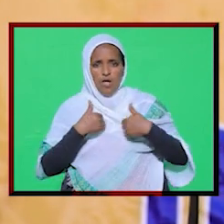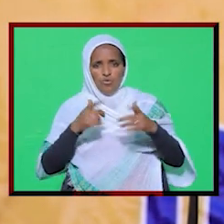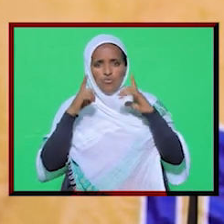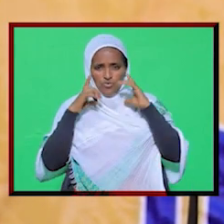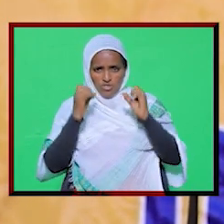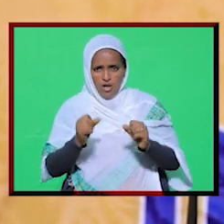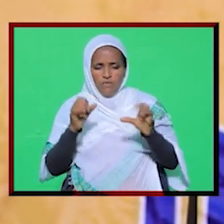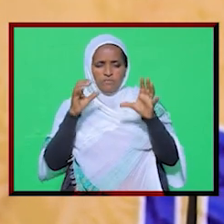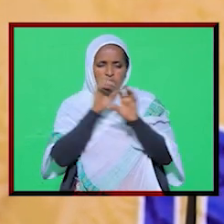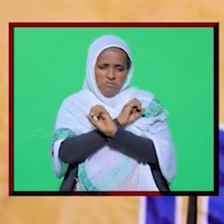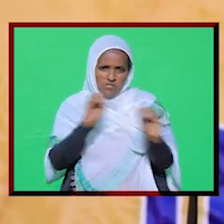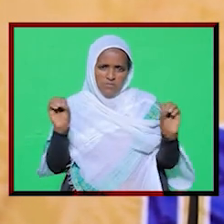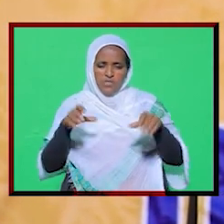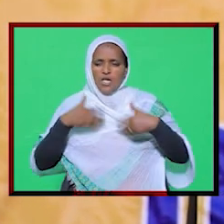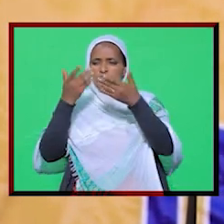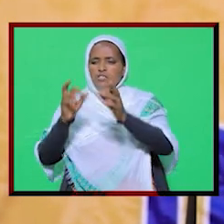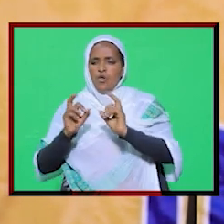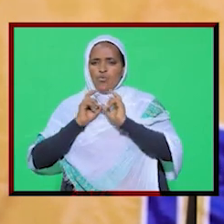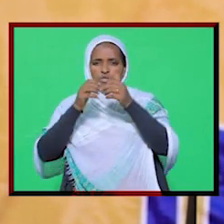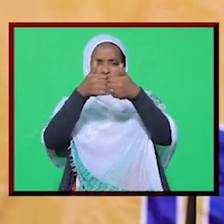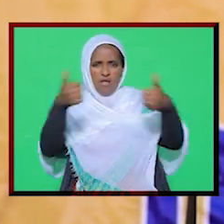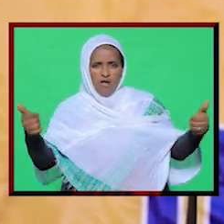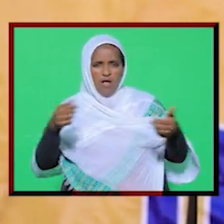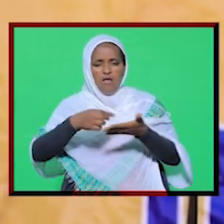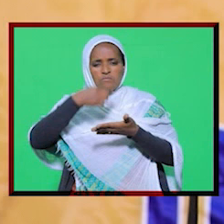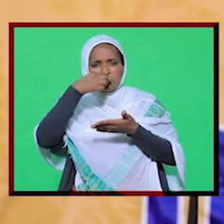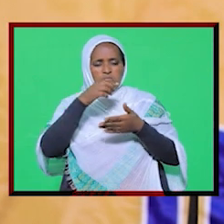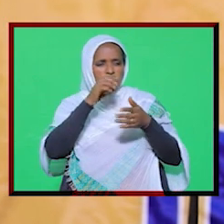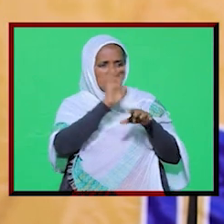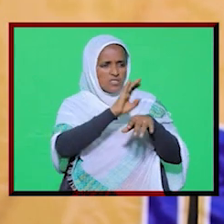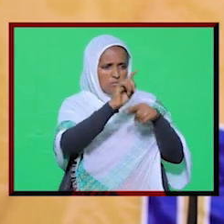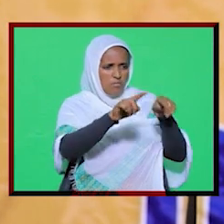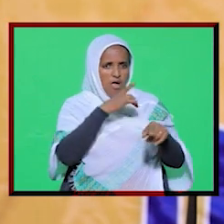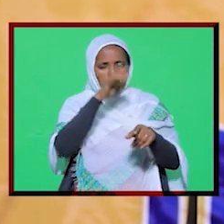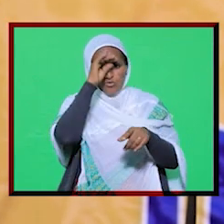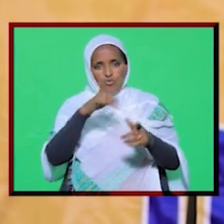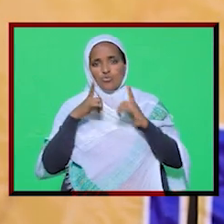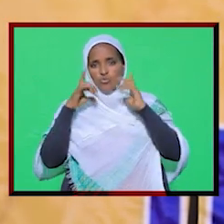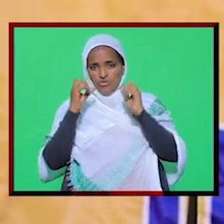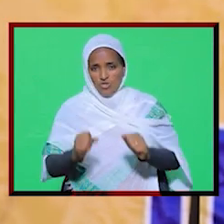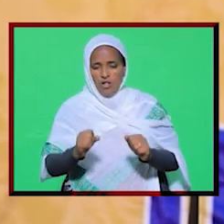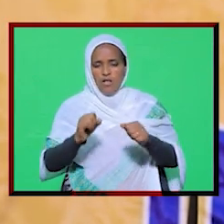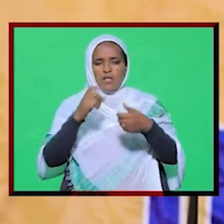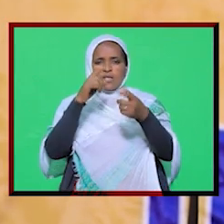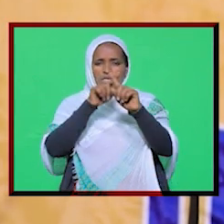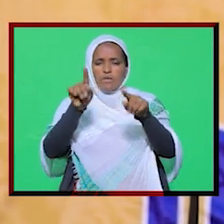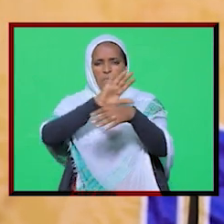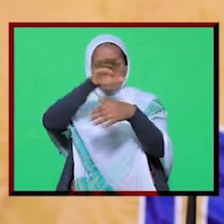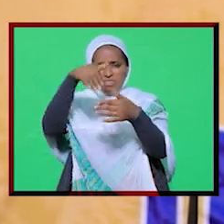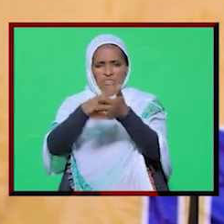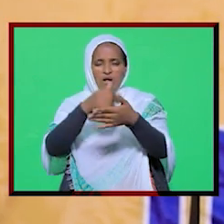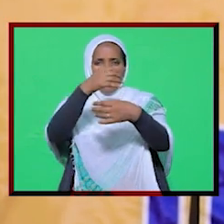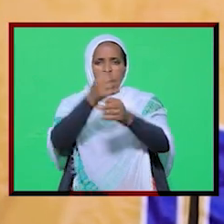ይኖራል፣ ጨርሶ ደግሞ ከንስሐ ህይወት የራቀ ከስጋው ደግሞ የራቀ ህይወት ያለው ሰው ይኖራል። እንዲያው ግን